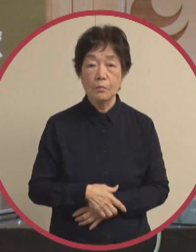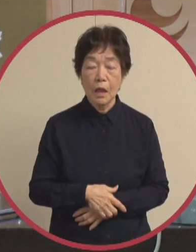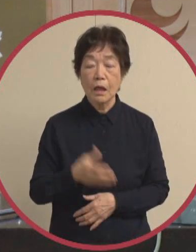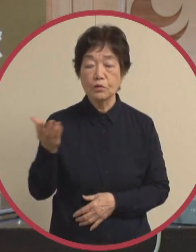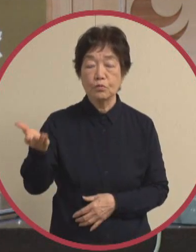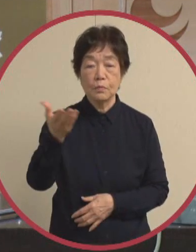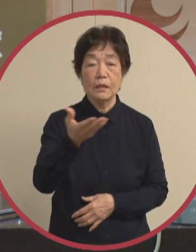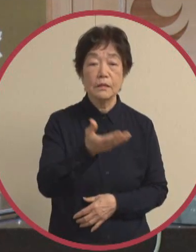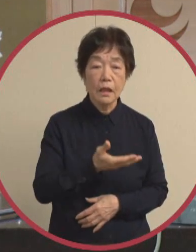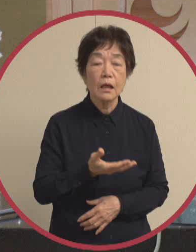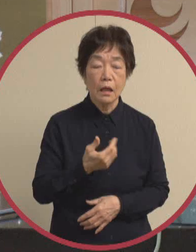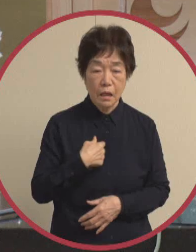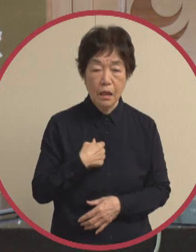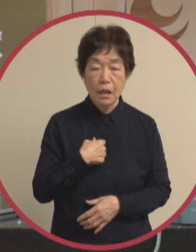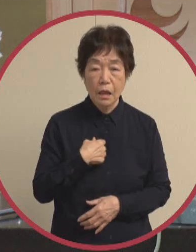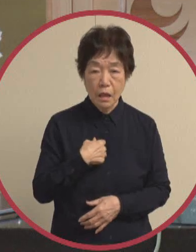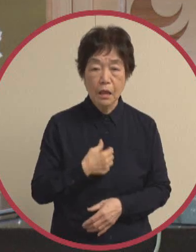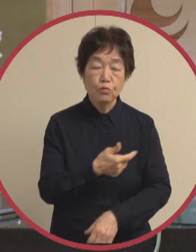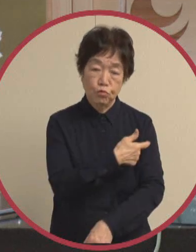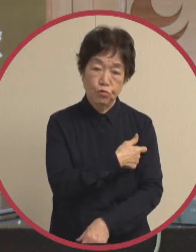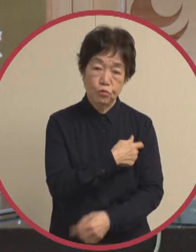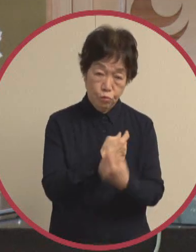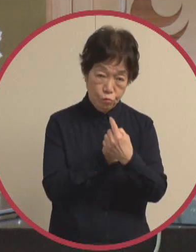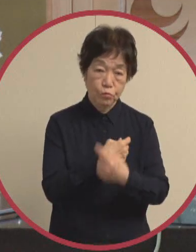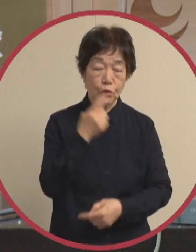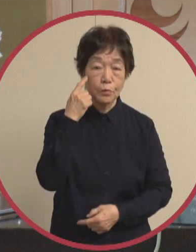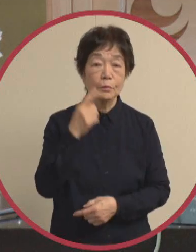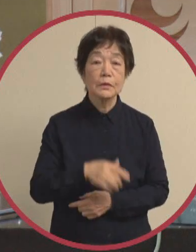打つのかなと、まあ、順番来たら打つのかな